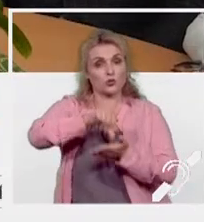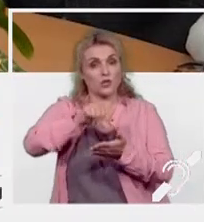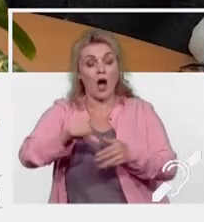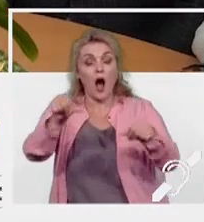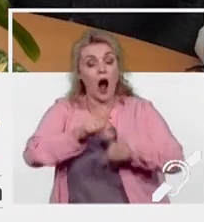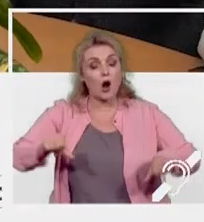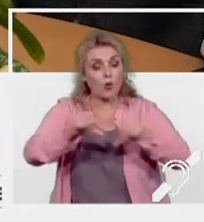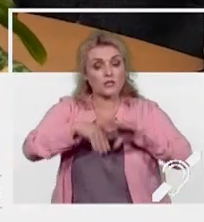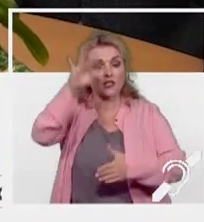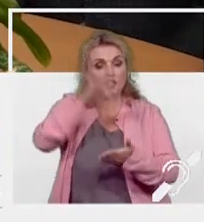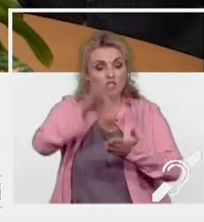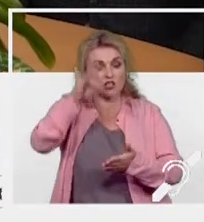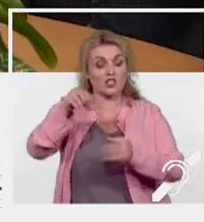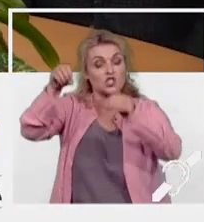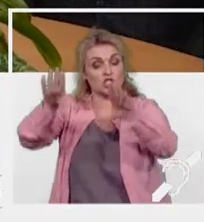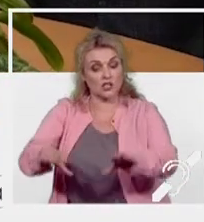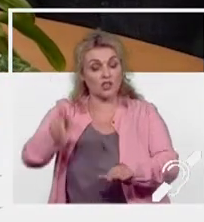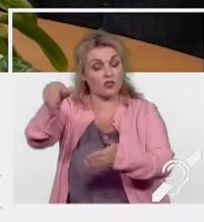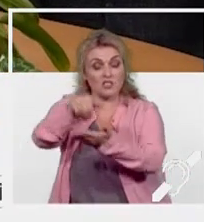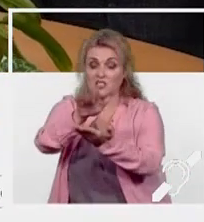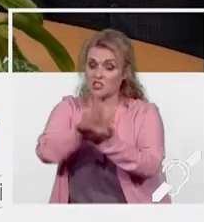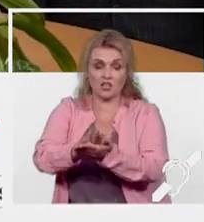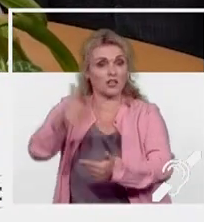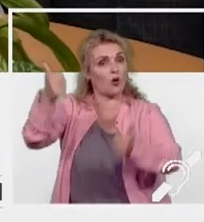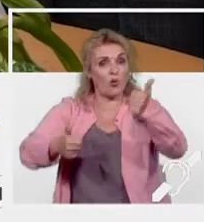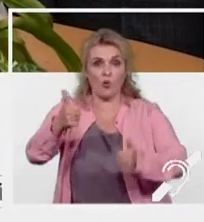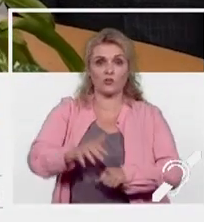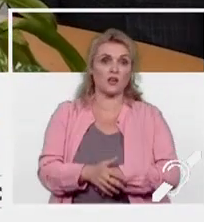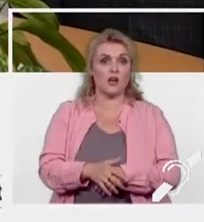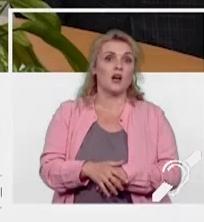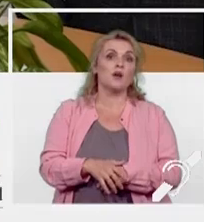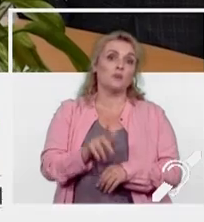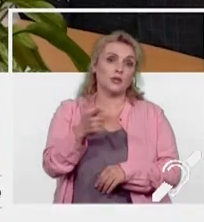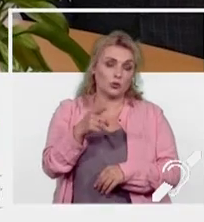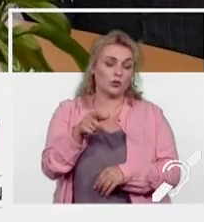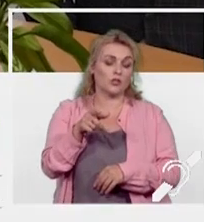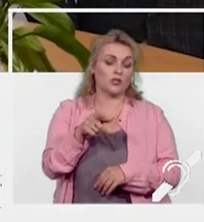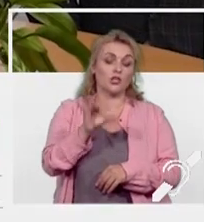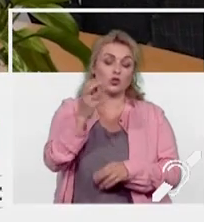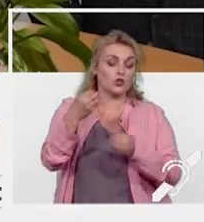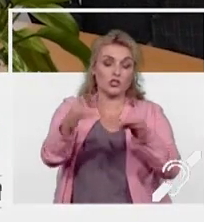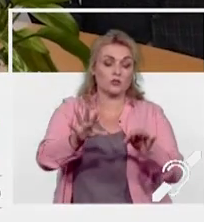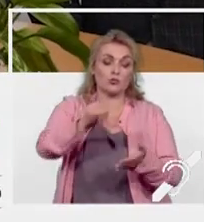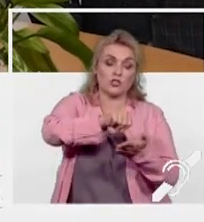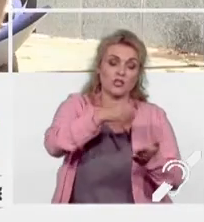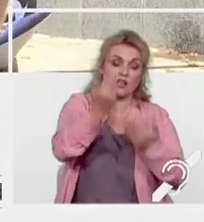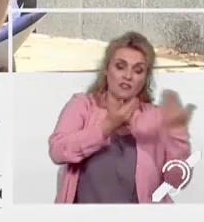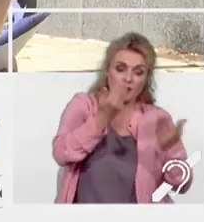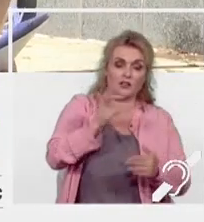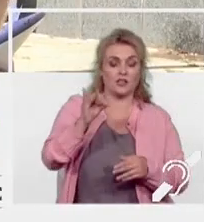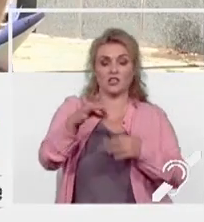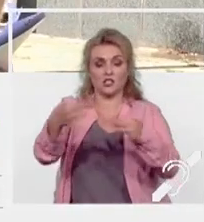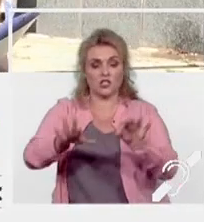Centrală a decis să nu îl înregistreze în cursa electorală, atât pentru participarea la referendumul republican, cât și la